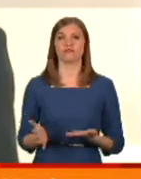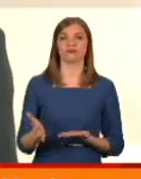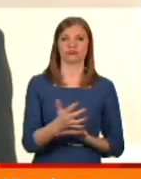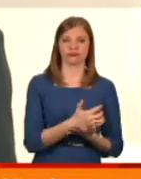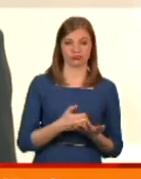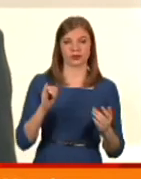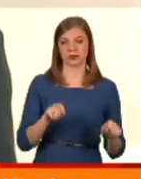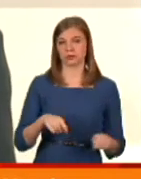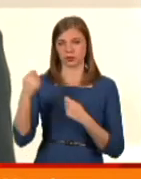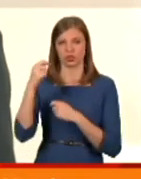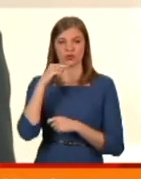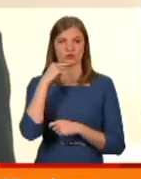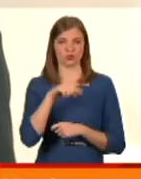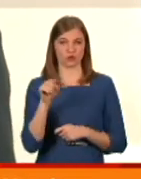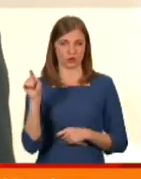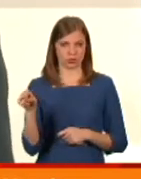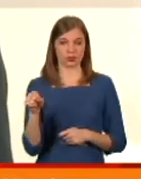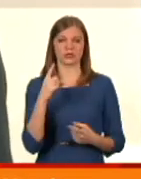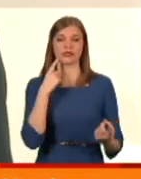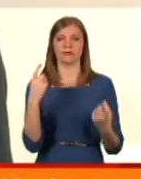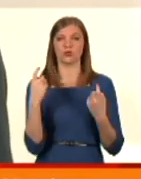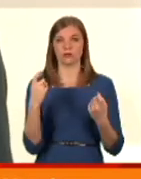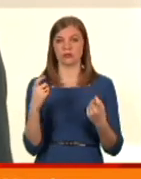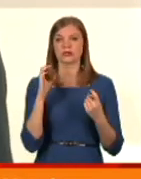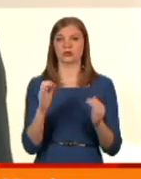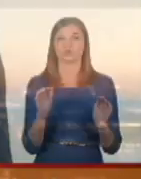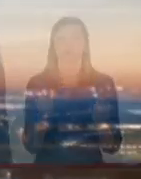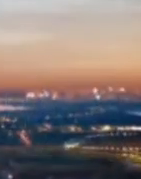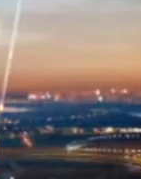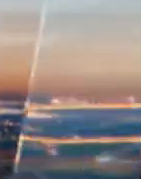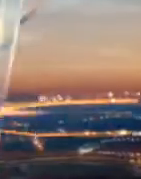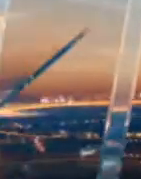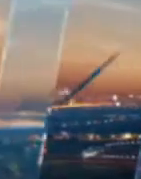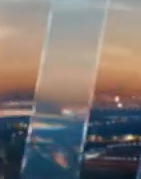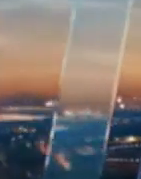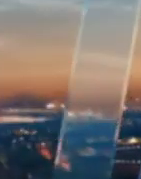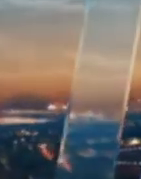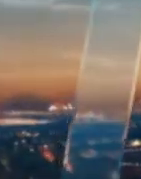і передачі російській стороні інформації з обмеженим доступом.